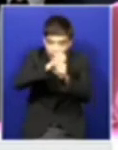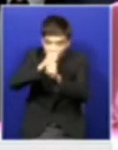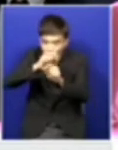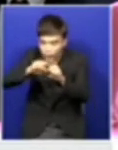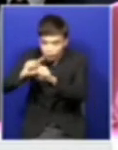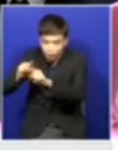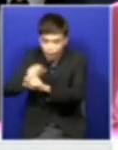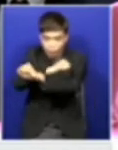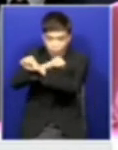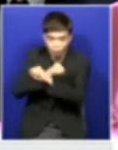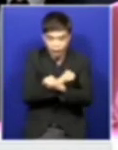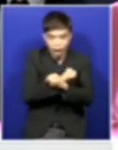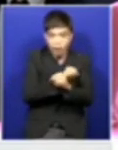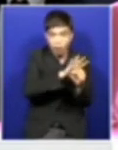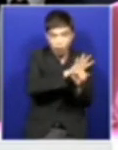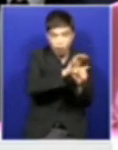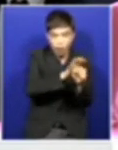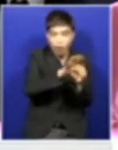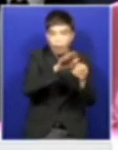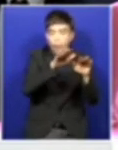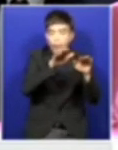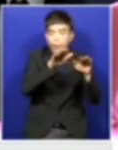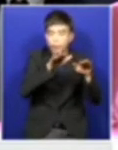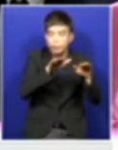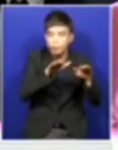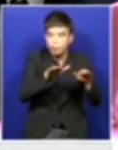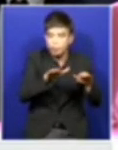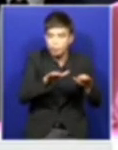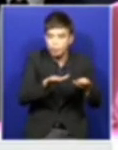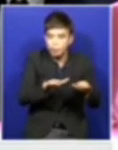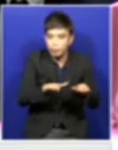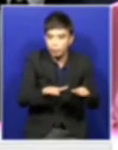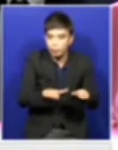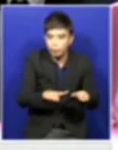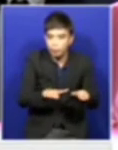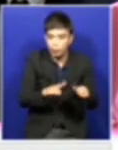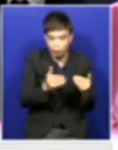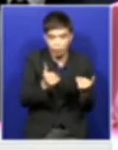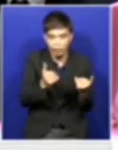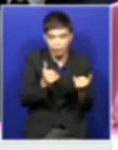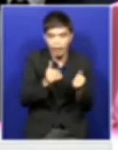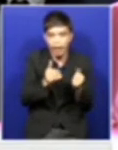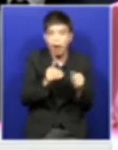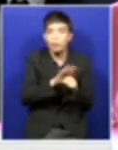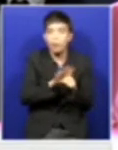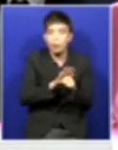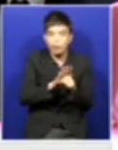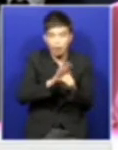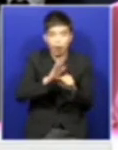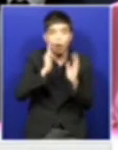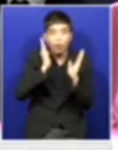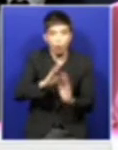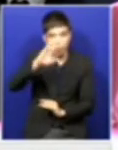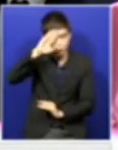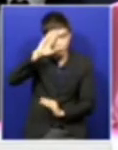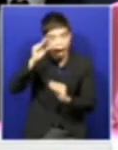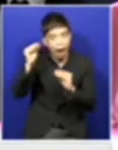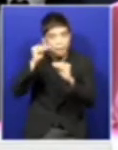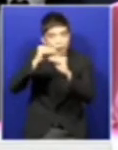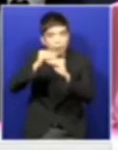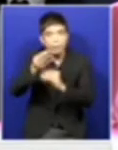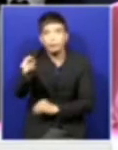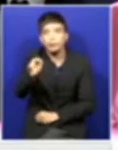ลงเรื่อยๆนะครับจนวันนี้แทบจะไม่มีผู้ป่วยเพิ่มขึ้นนะครับท่านประธานที่เคาร